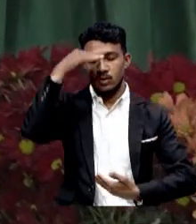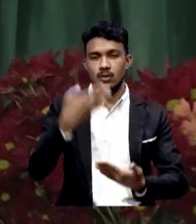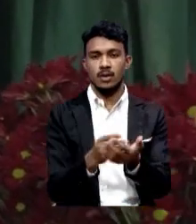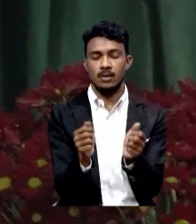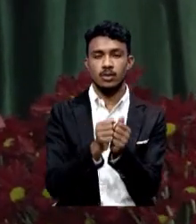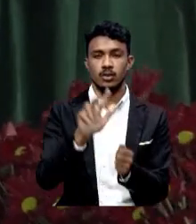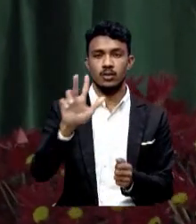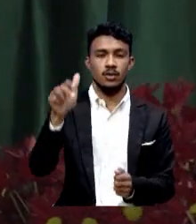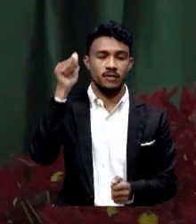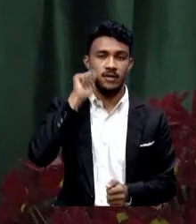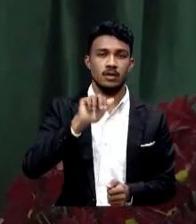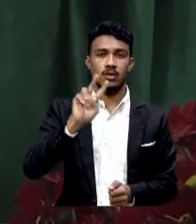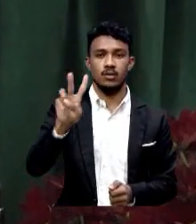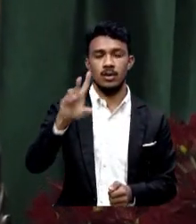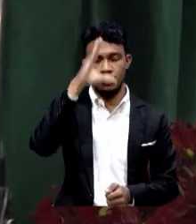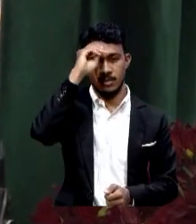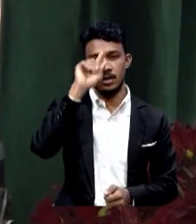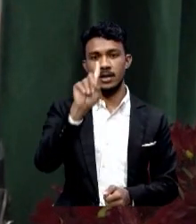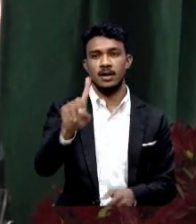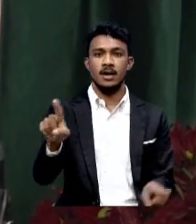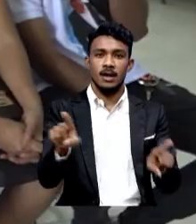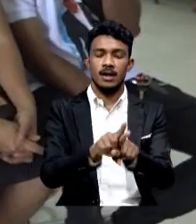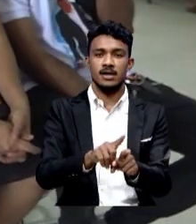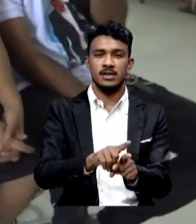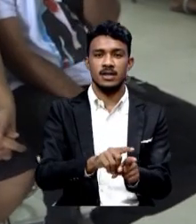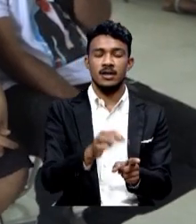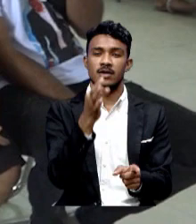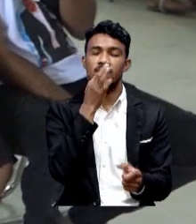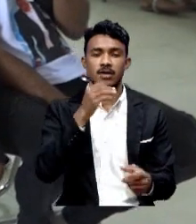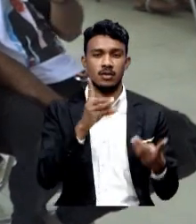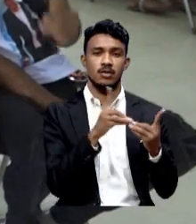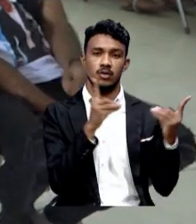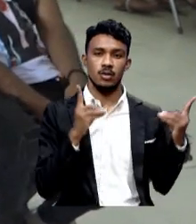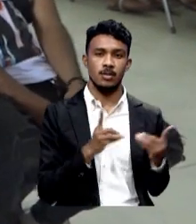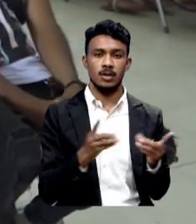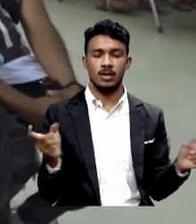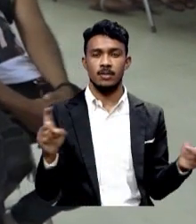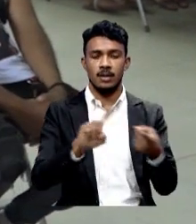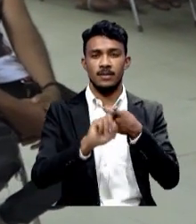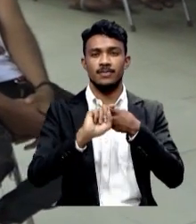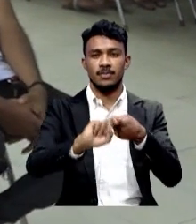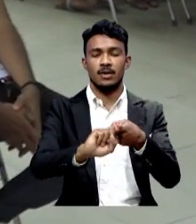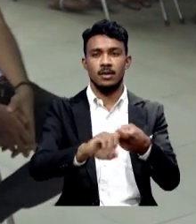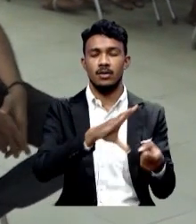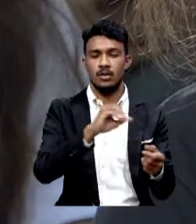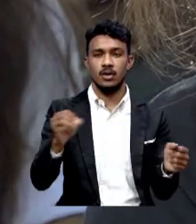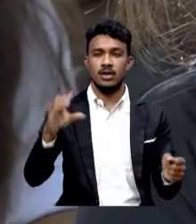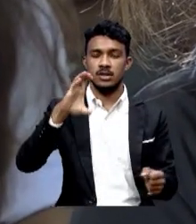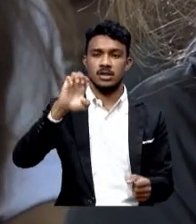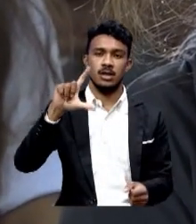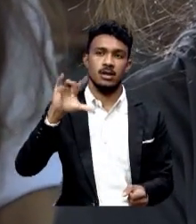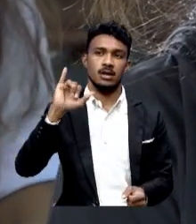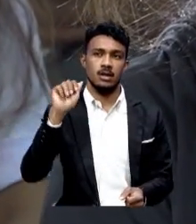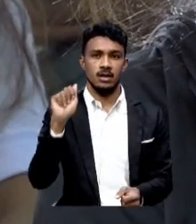naing rua, no mane naing ida, nudar aifuan domin husi domin nebe kesi, Josele Maria Adolcena da Silva